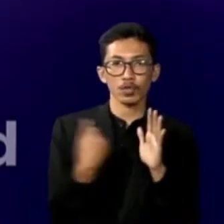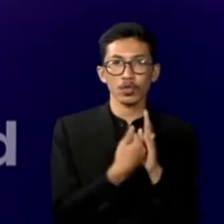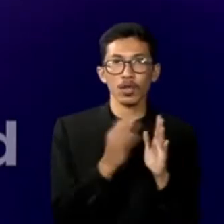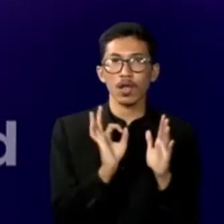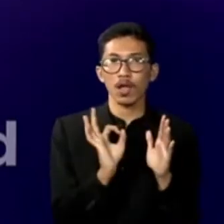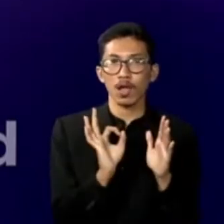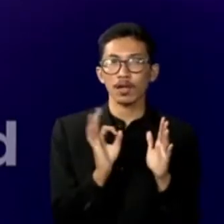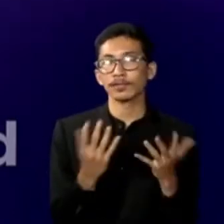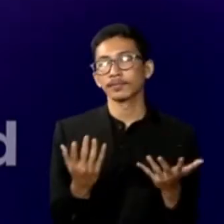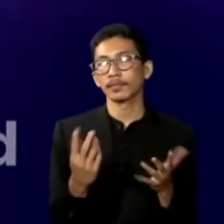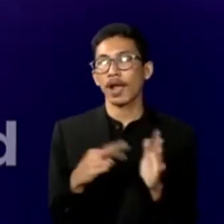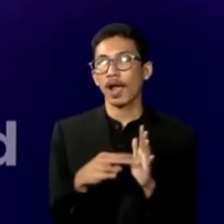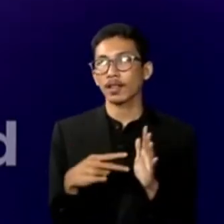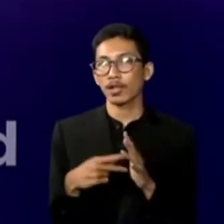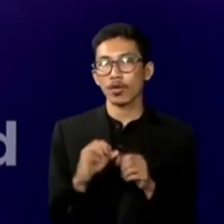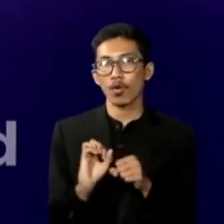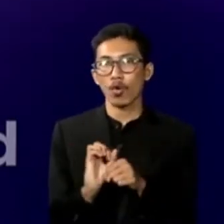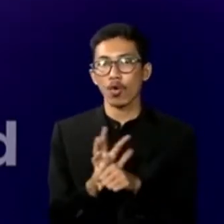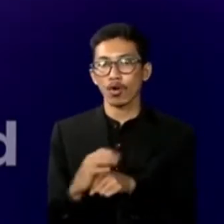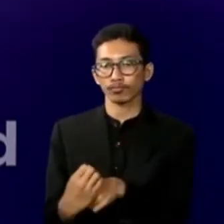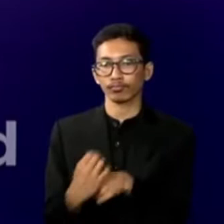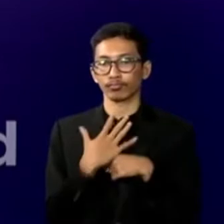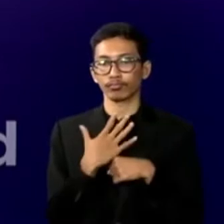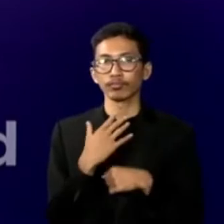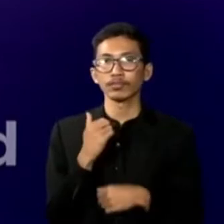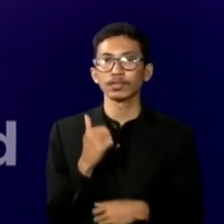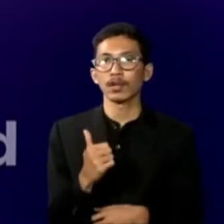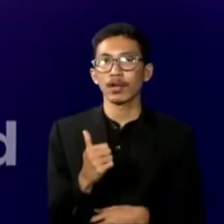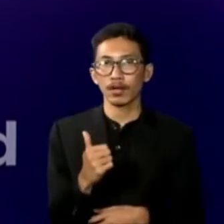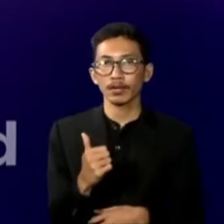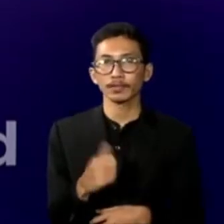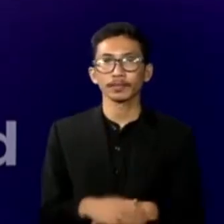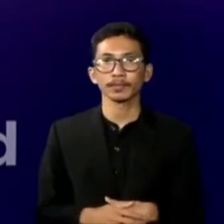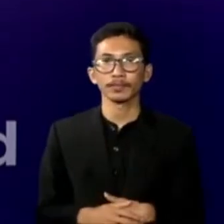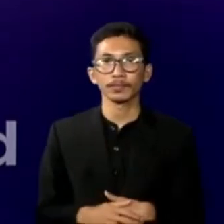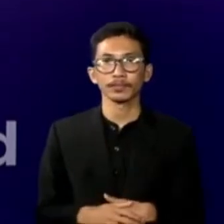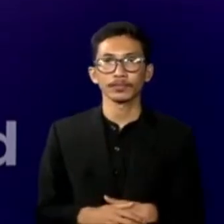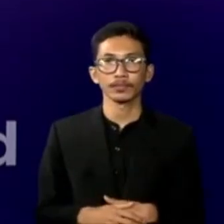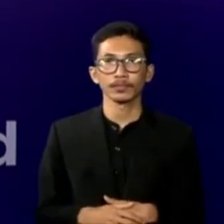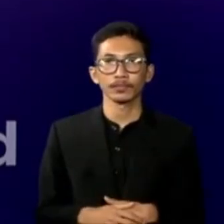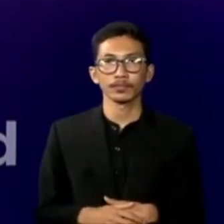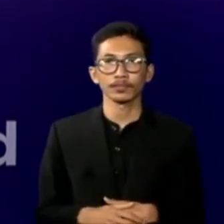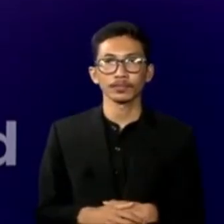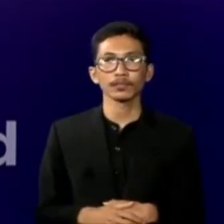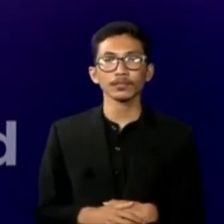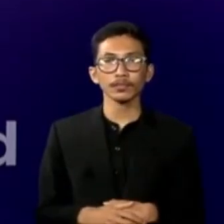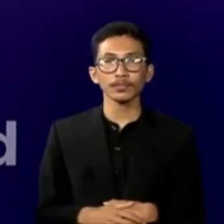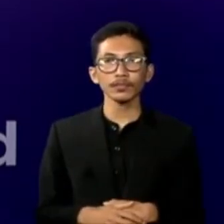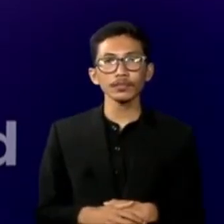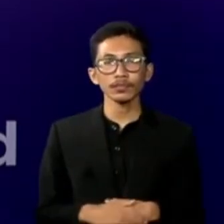penularan itu akan cepat terjadi demikian juga kita sudah melihat bahwa pada penelitian